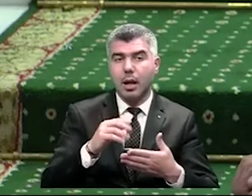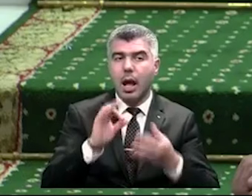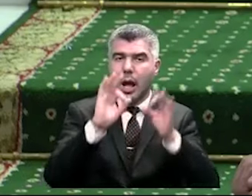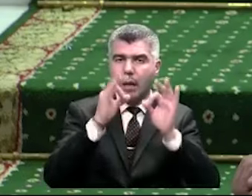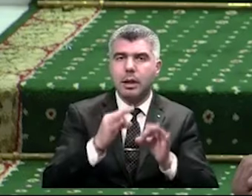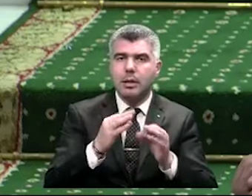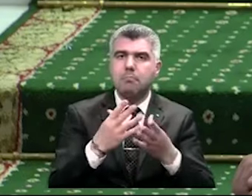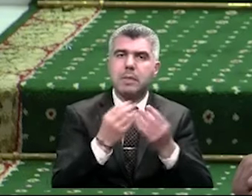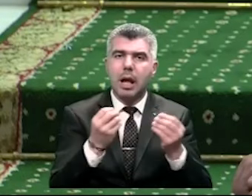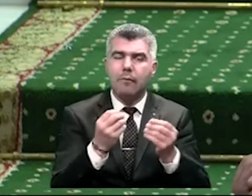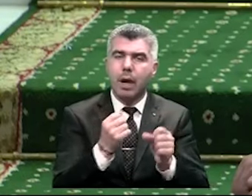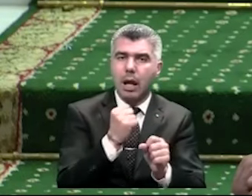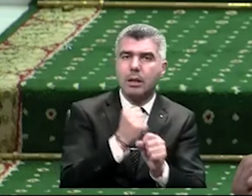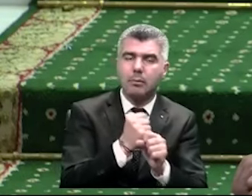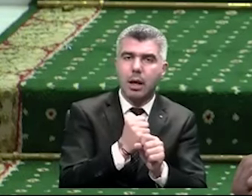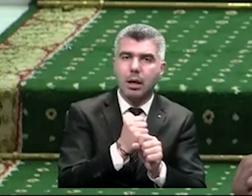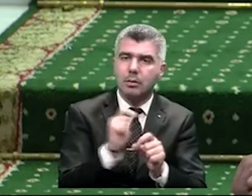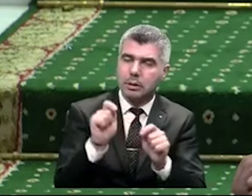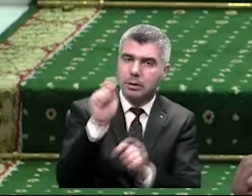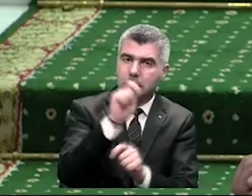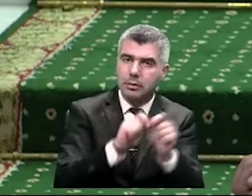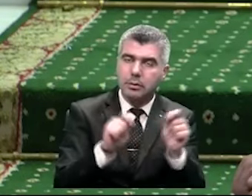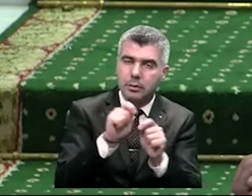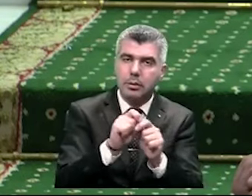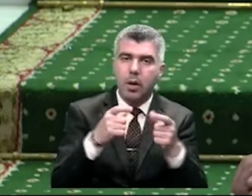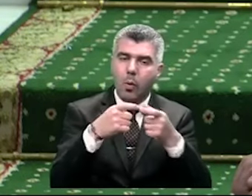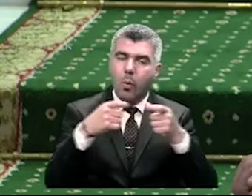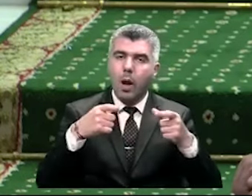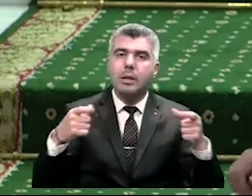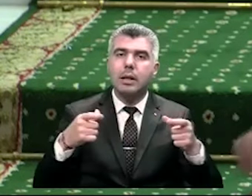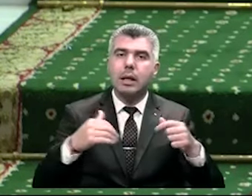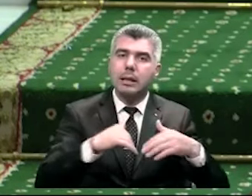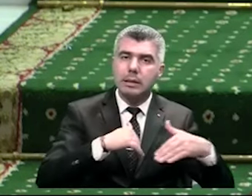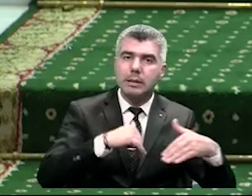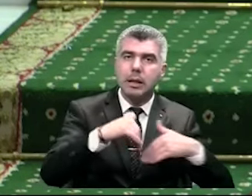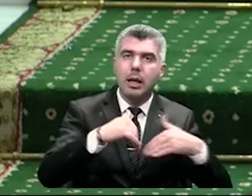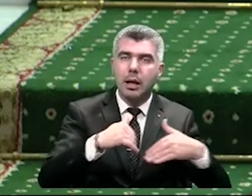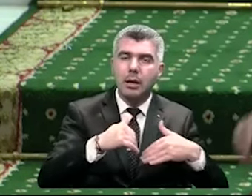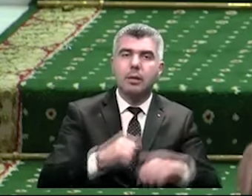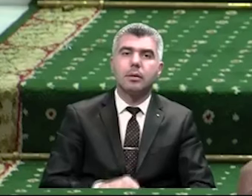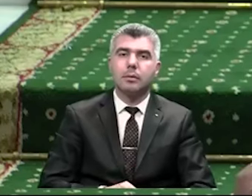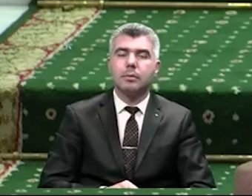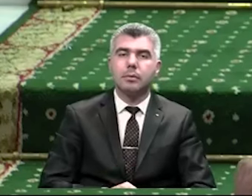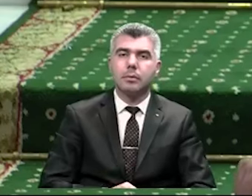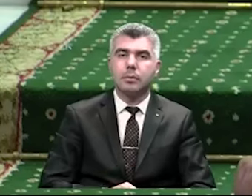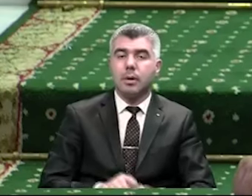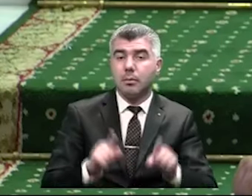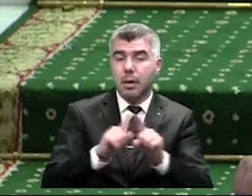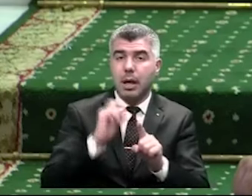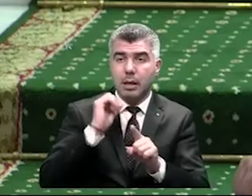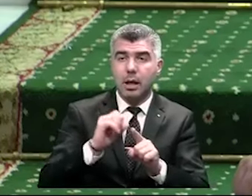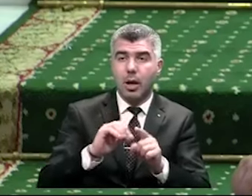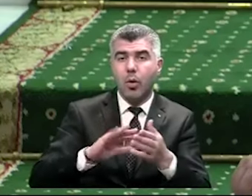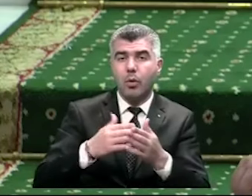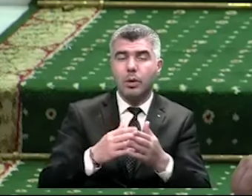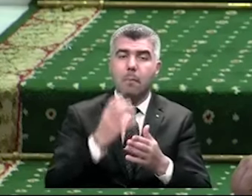دارت كانت عندنا تهيئات توسيع وتقويه المقطع الطرقي الرابط بين القصيبه واشيل على